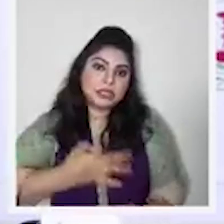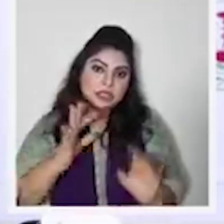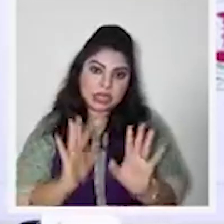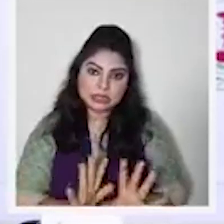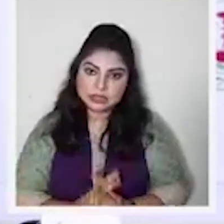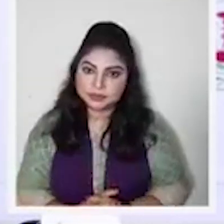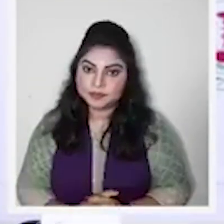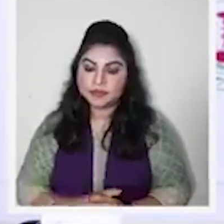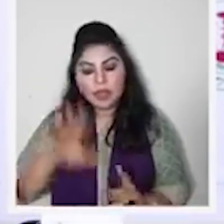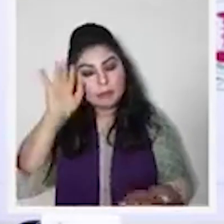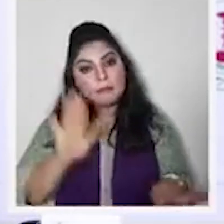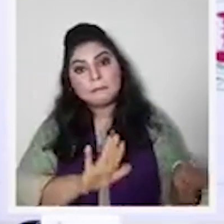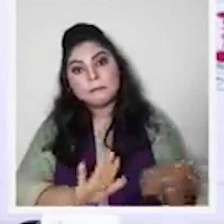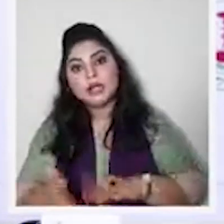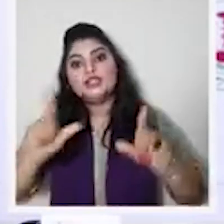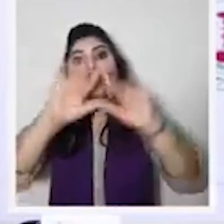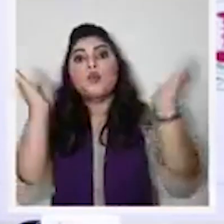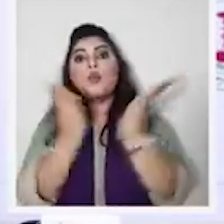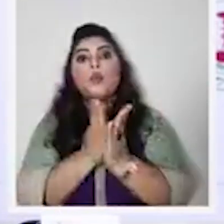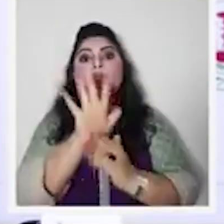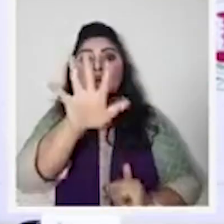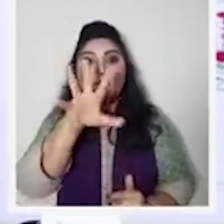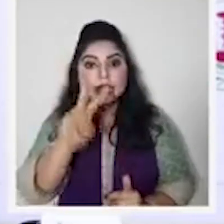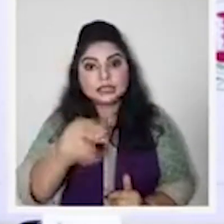2,37,743 জন, এ পর্যন্ত শনাক্ত